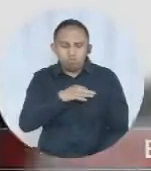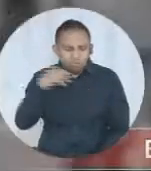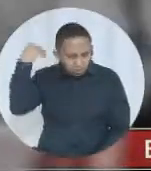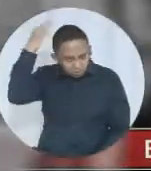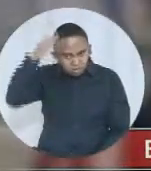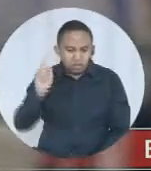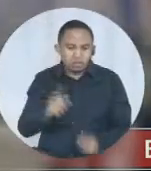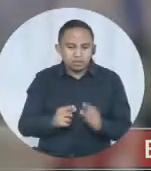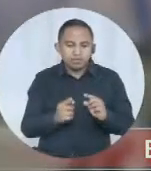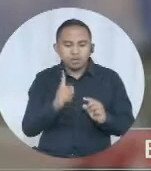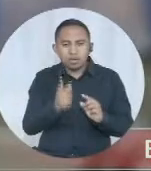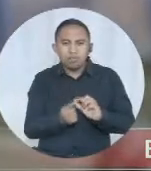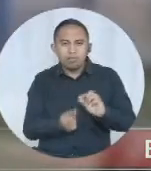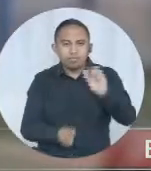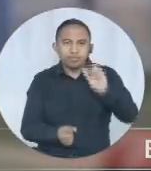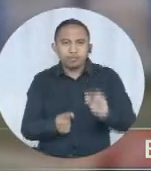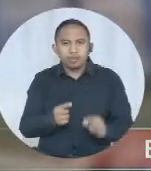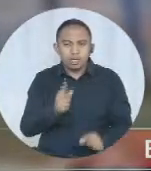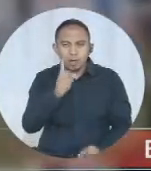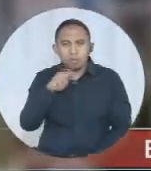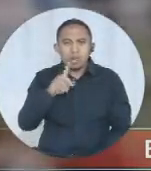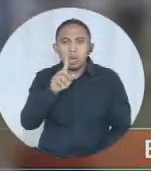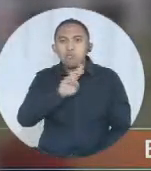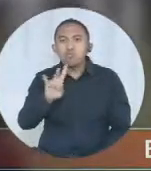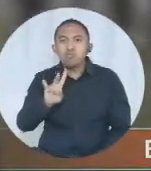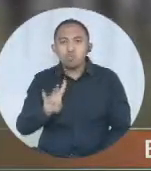ray metatra faingo raiky amin'ny fitopolo.